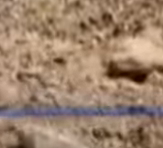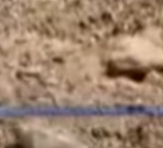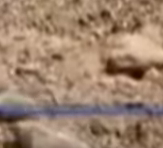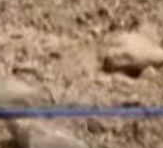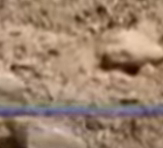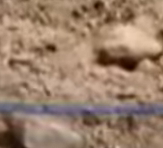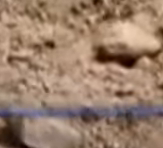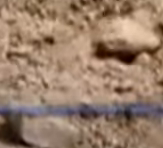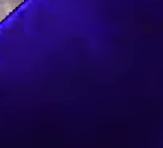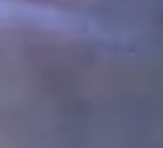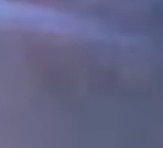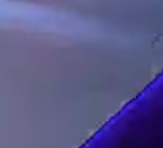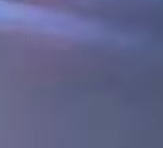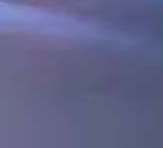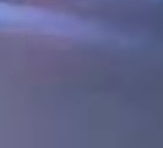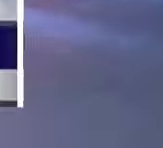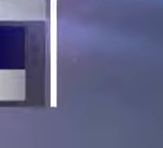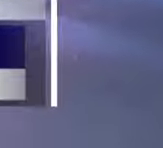maya-maya lamang.